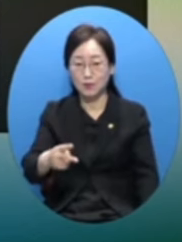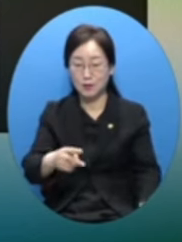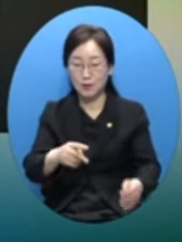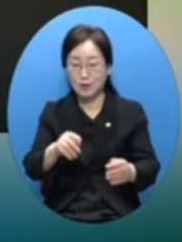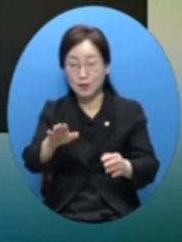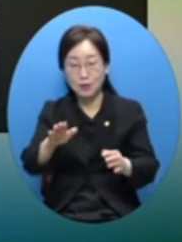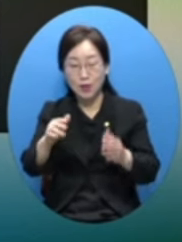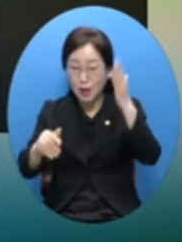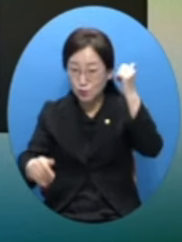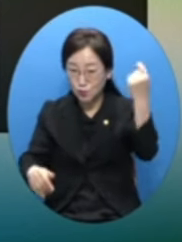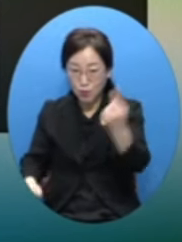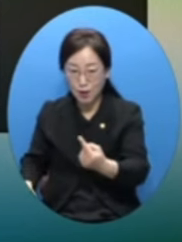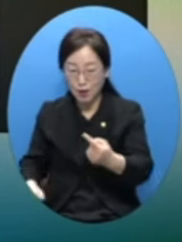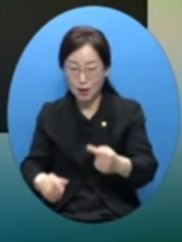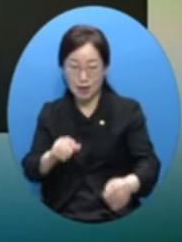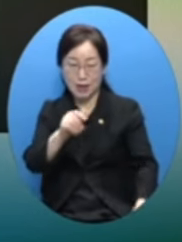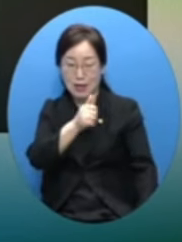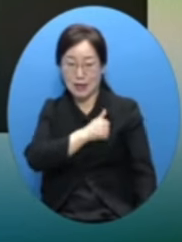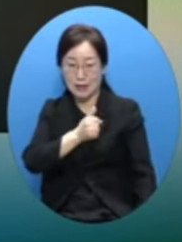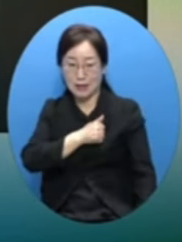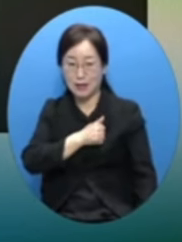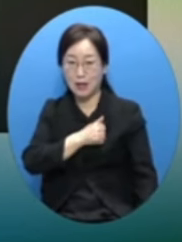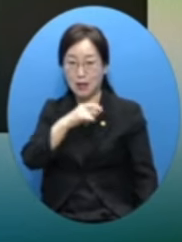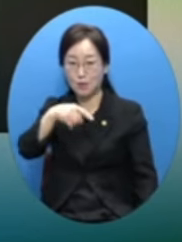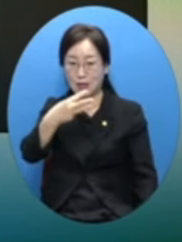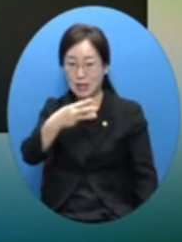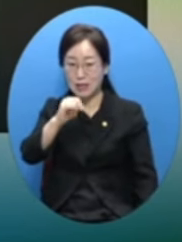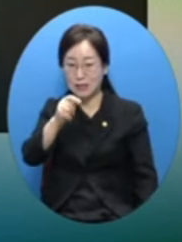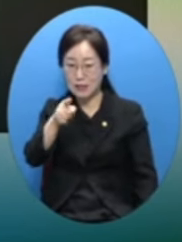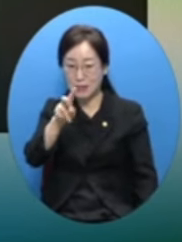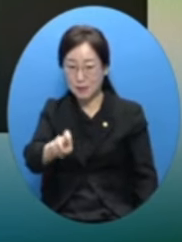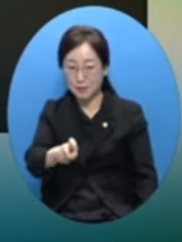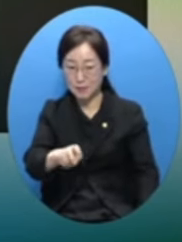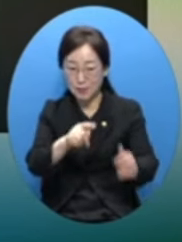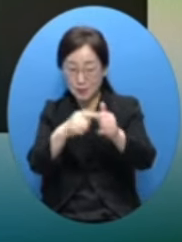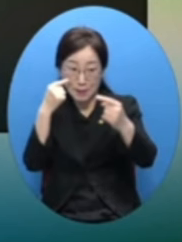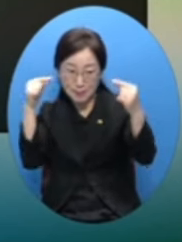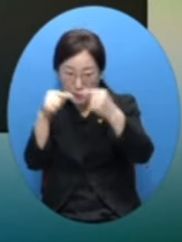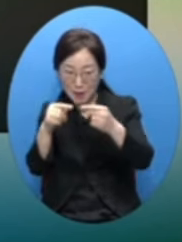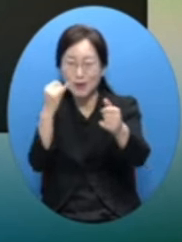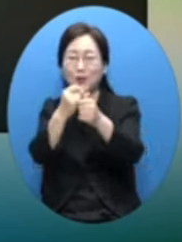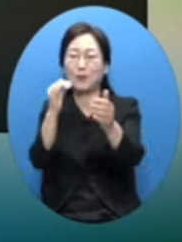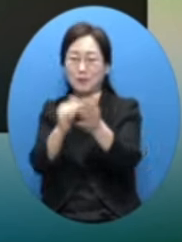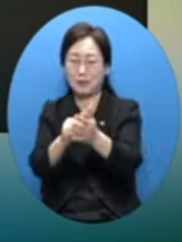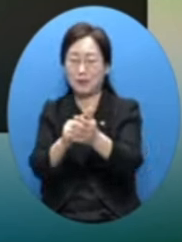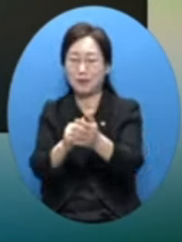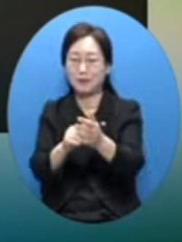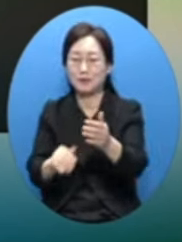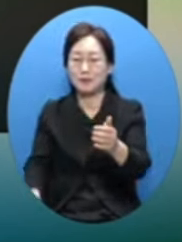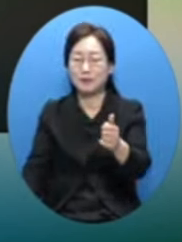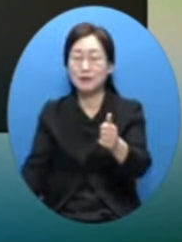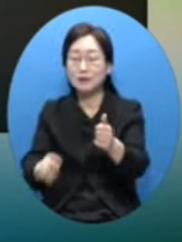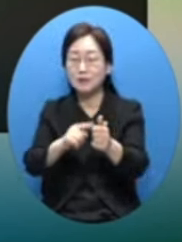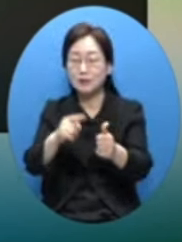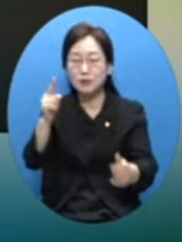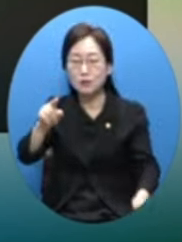선교하러 온 캐나다 선교사 윌리엄 제임스 홀과 결혼을 합니다. 그러고서